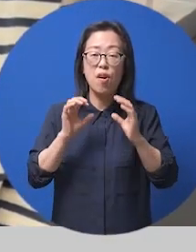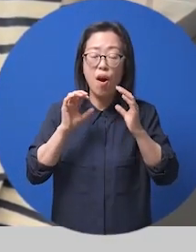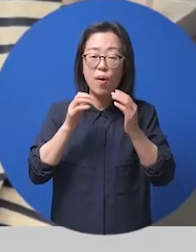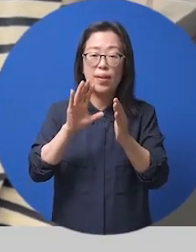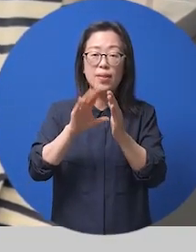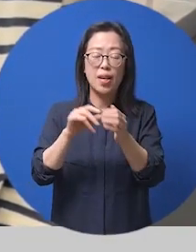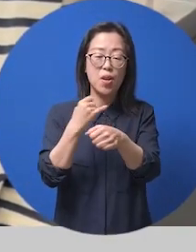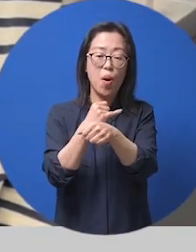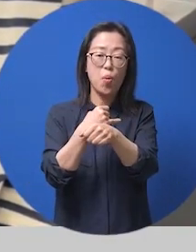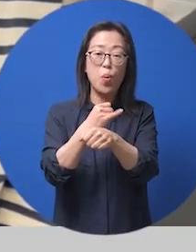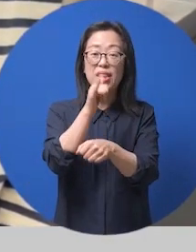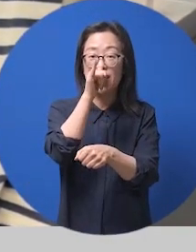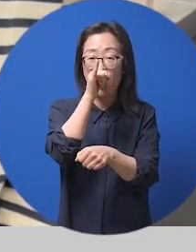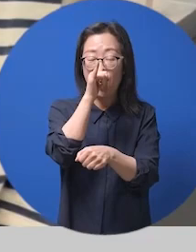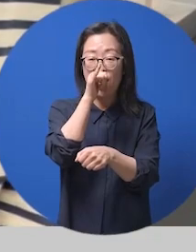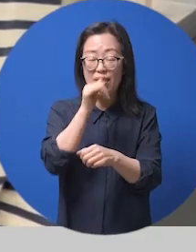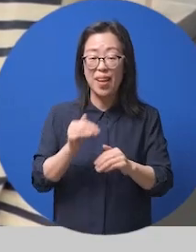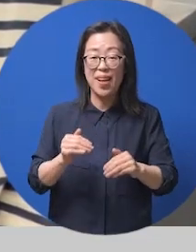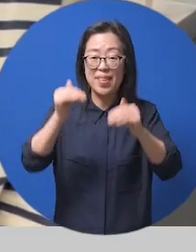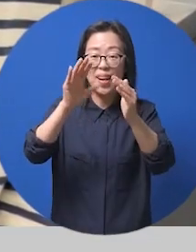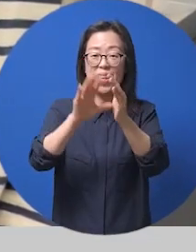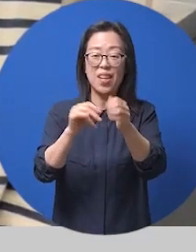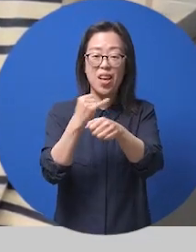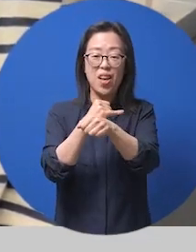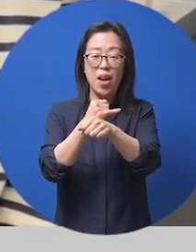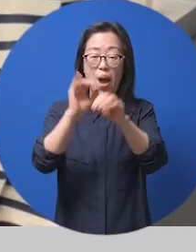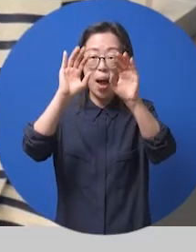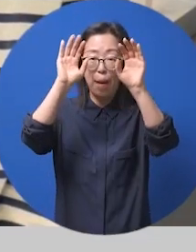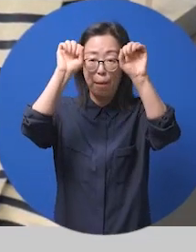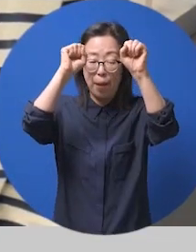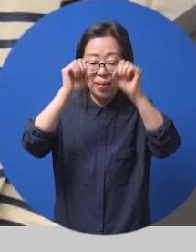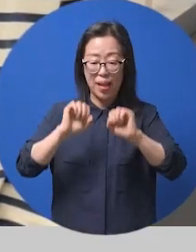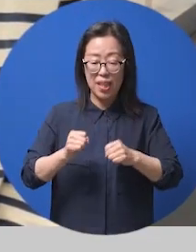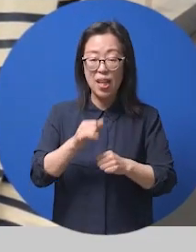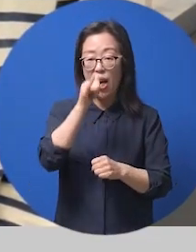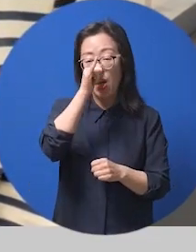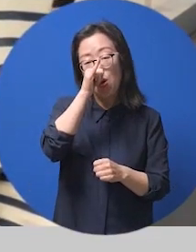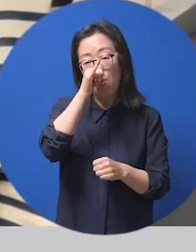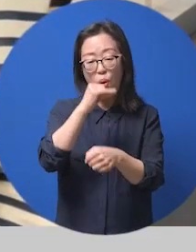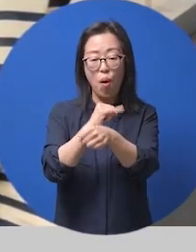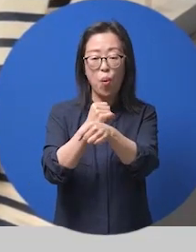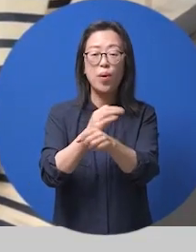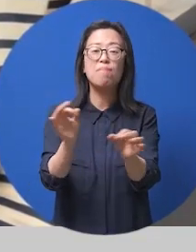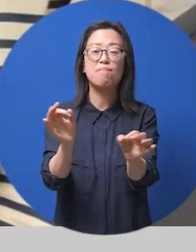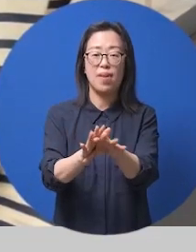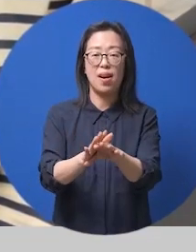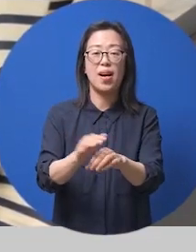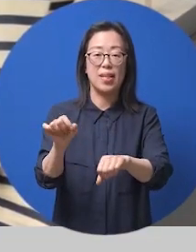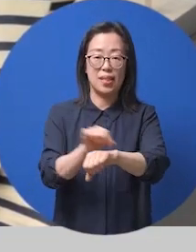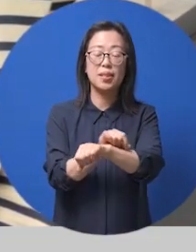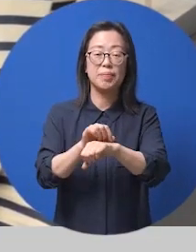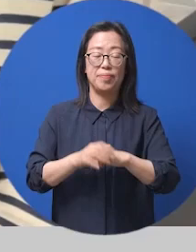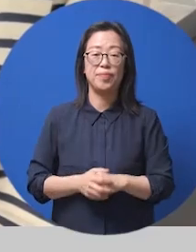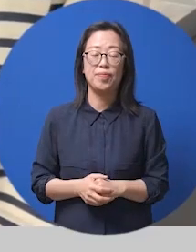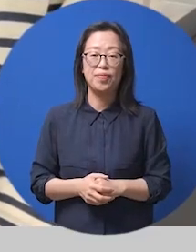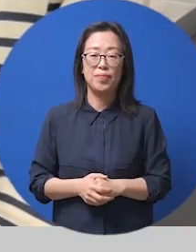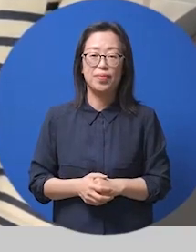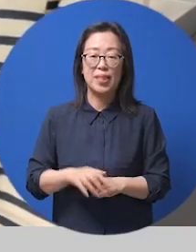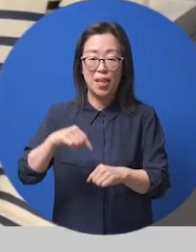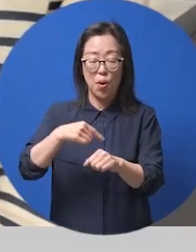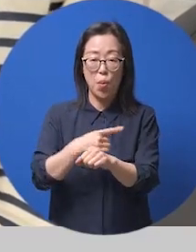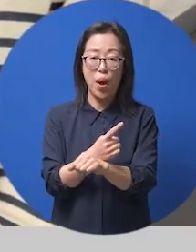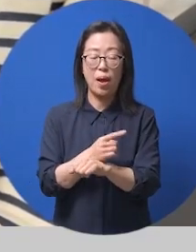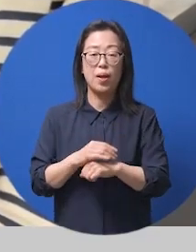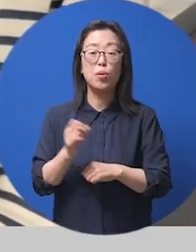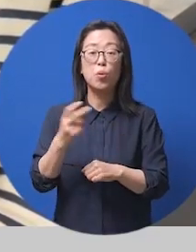올챙이 시절 꼬리가 있지만 성장함에 따라서 앞다리, 뒷다리가 나오고 꼬리가 없어지는 것이 특징입니다.